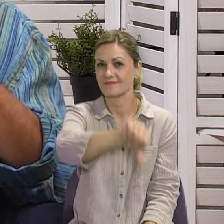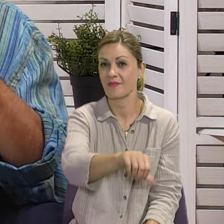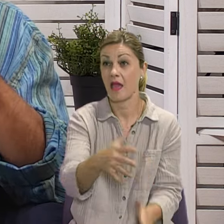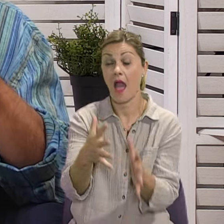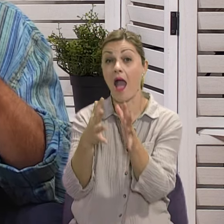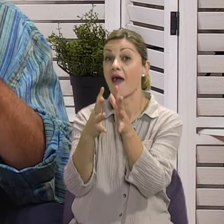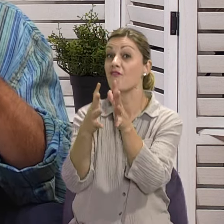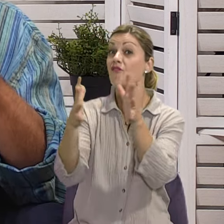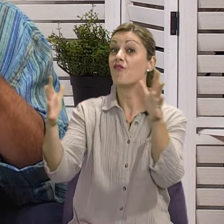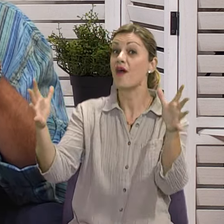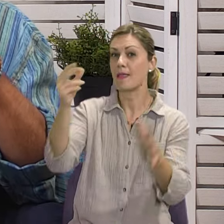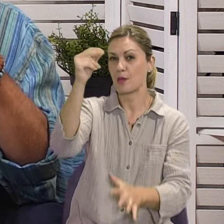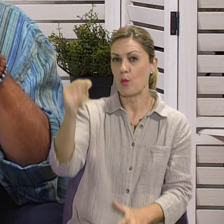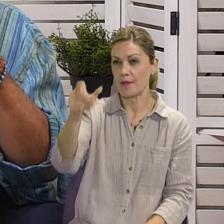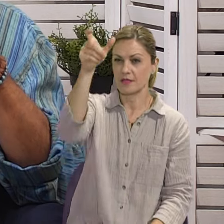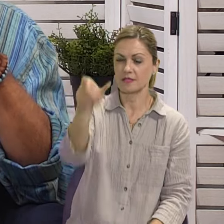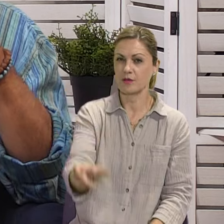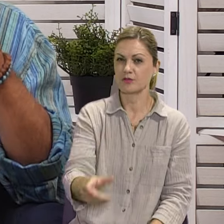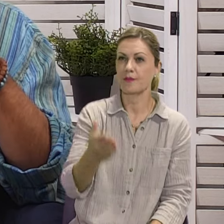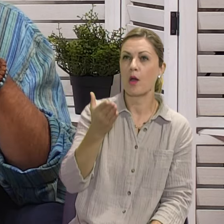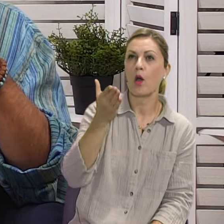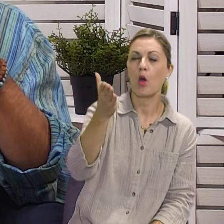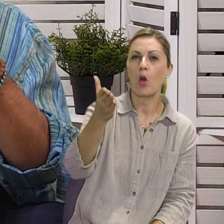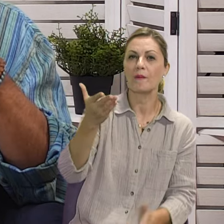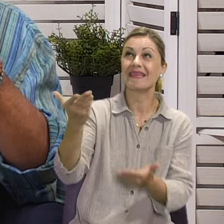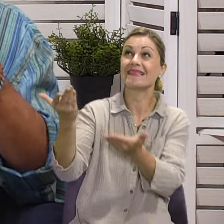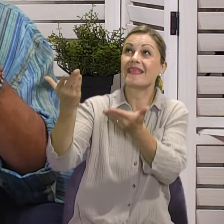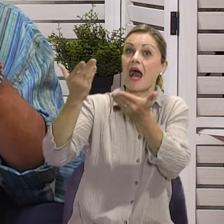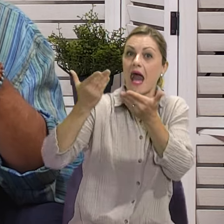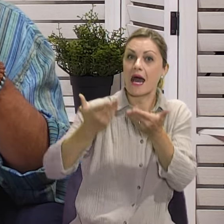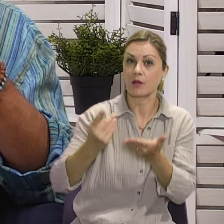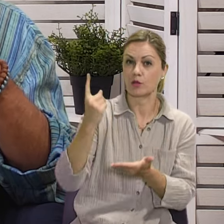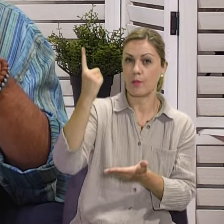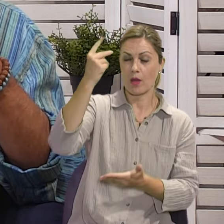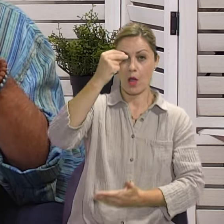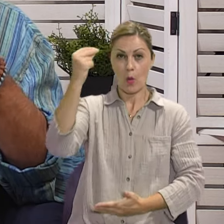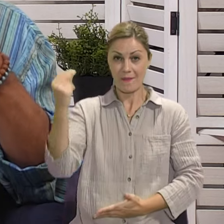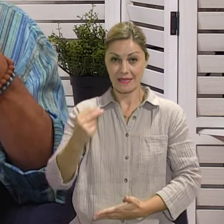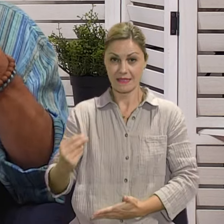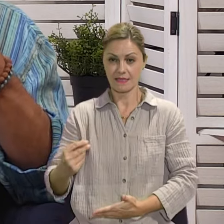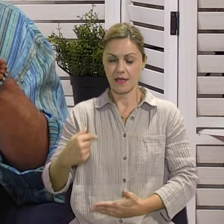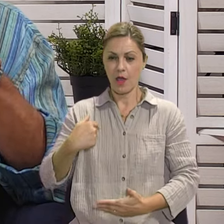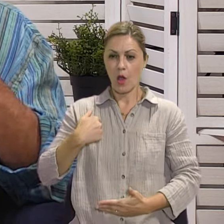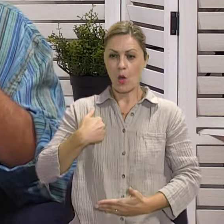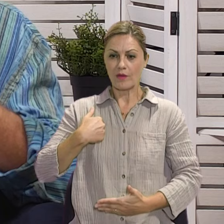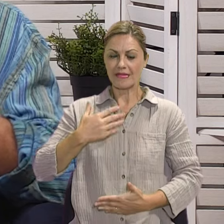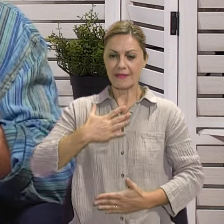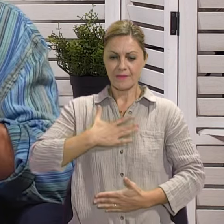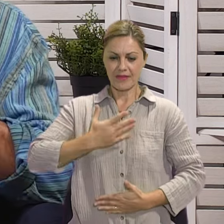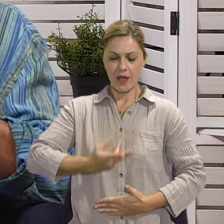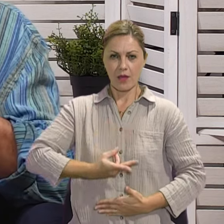uniformirati da prođe zajedno sa njihovim darom. A ako niste velika persona ili velika